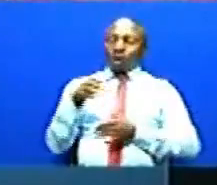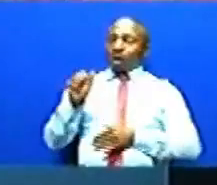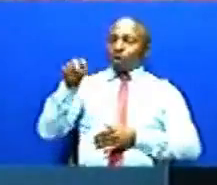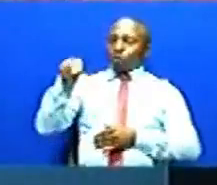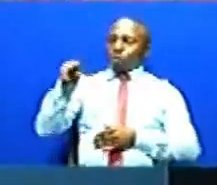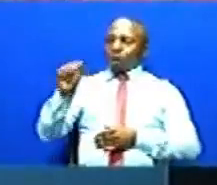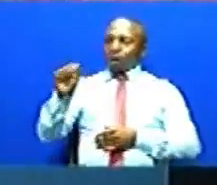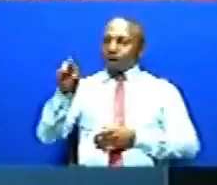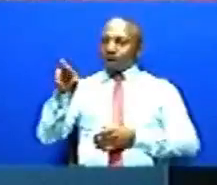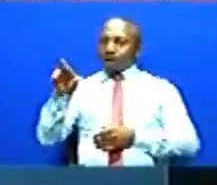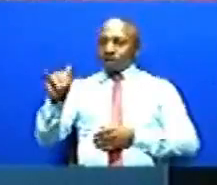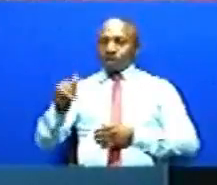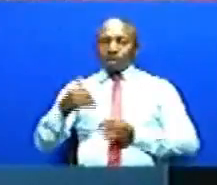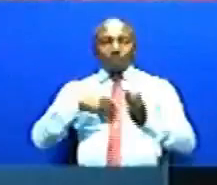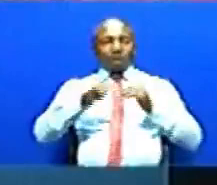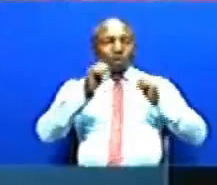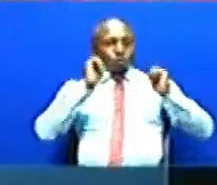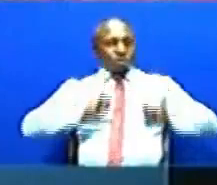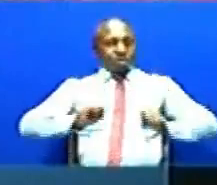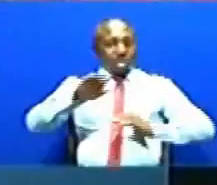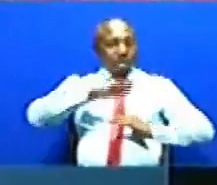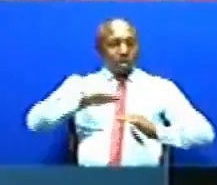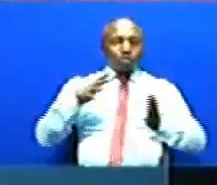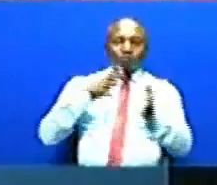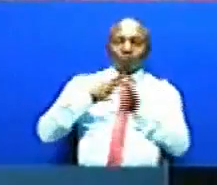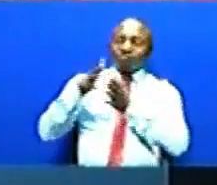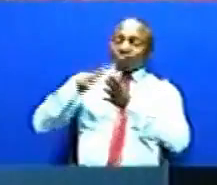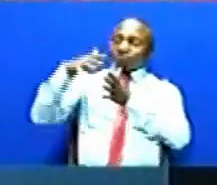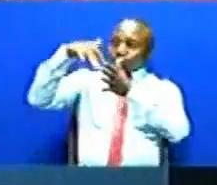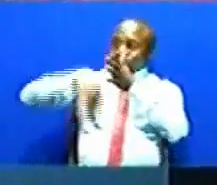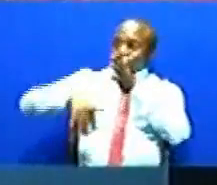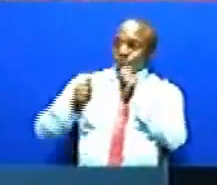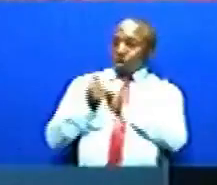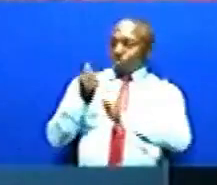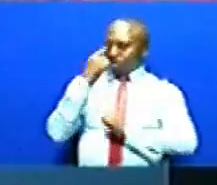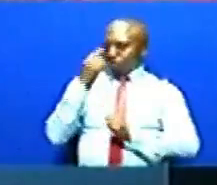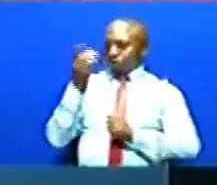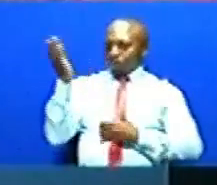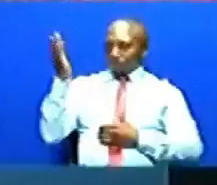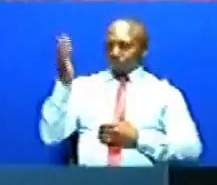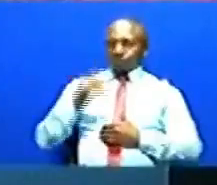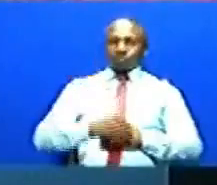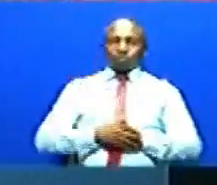ambaye ndiye aliyetembelea eneo hilo anatueleza zaidi kile alichokishuhudia.